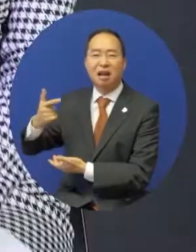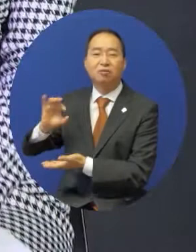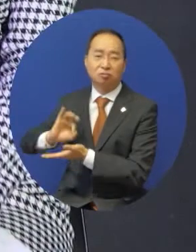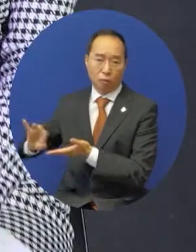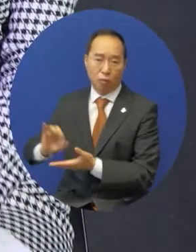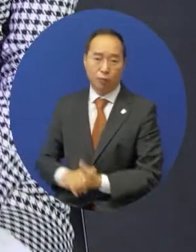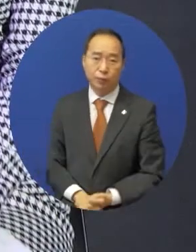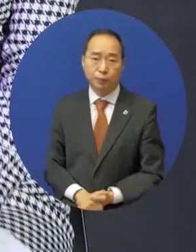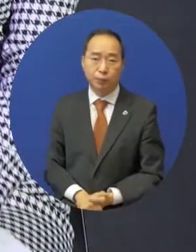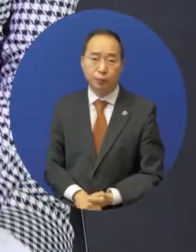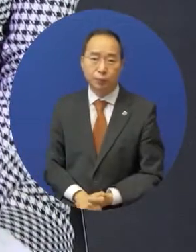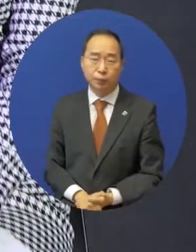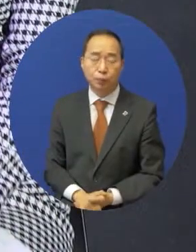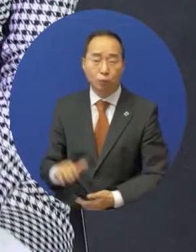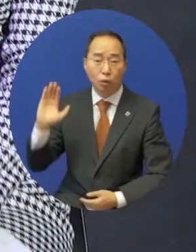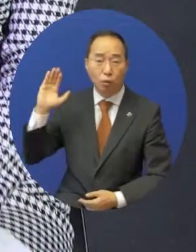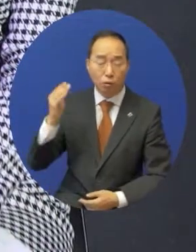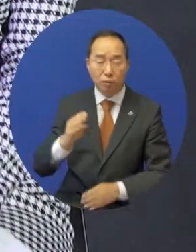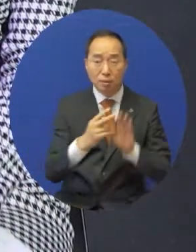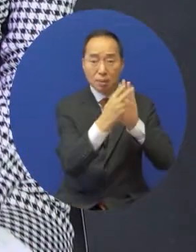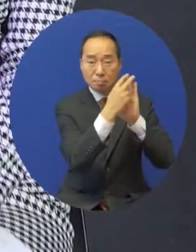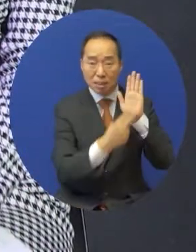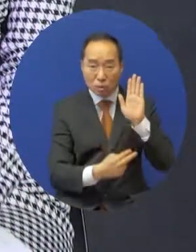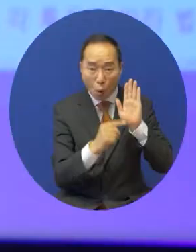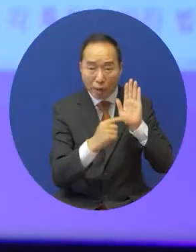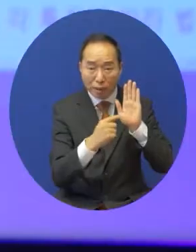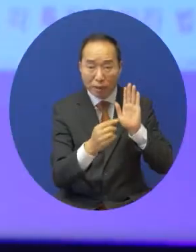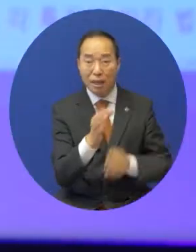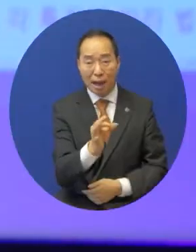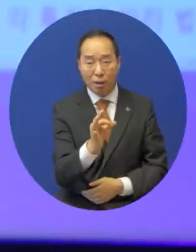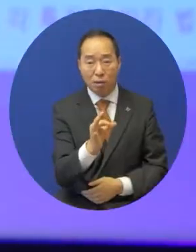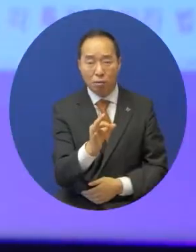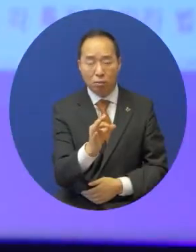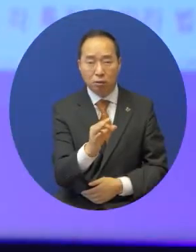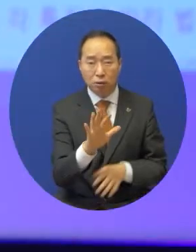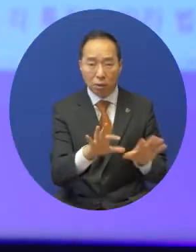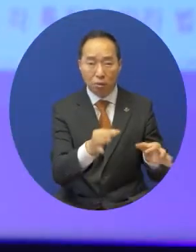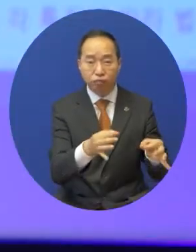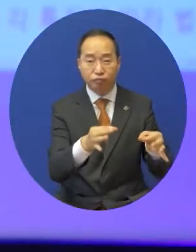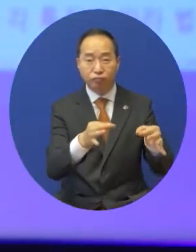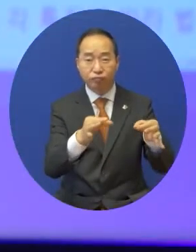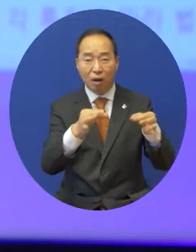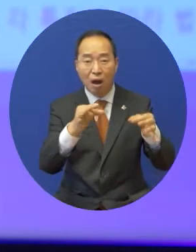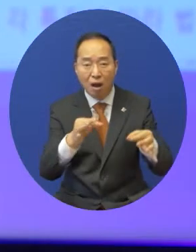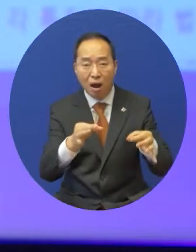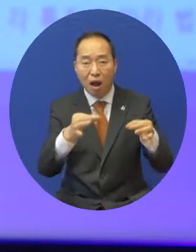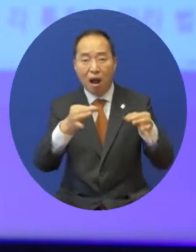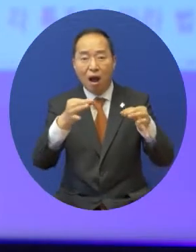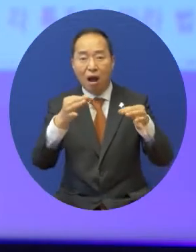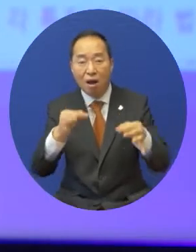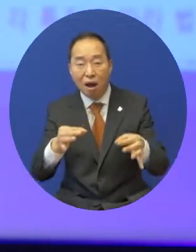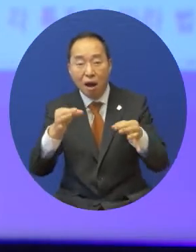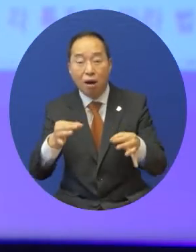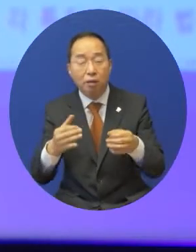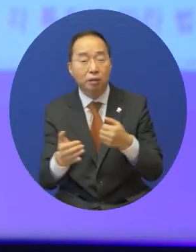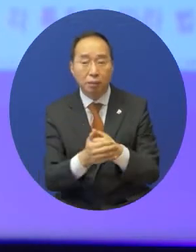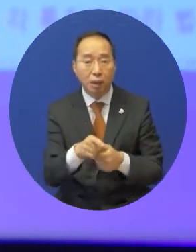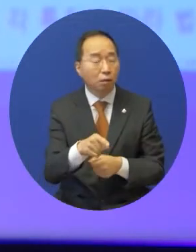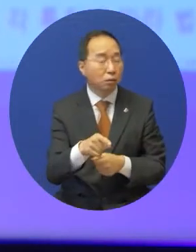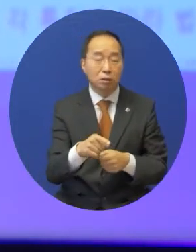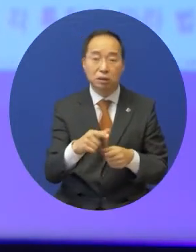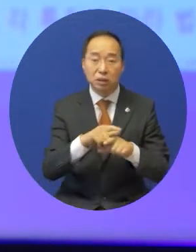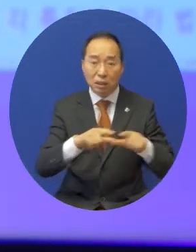거죠. 근데 이제 요즘 같은 경우는 비트코인 같은 경우는 가격이 계속 오르락 내리락 하니까